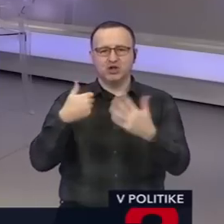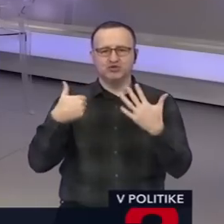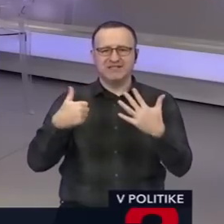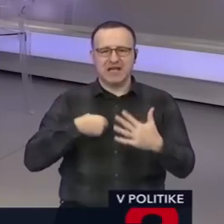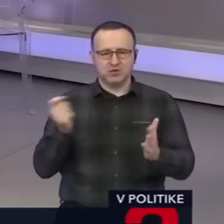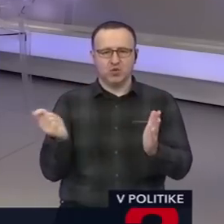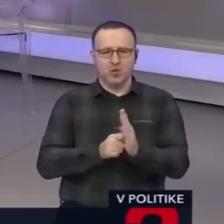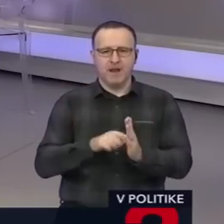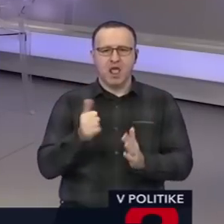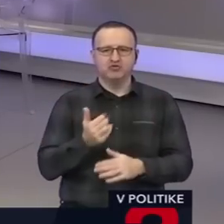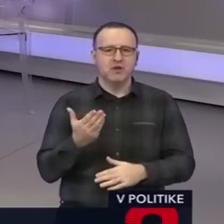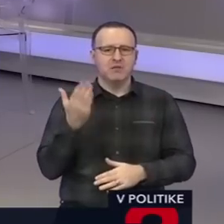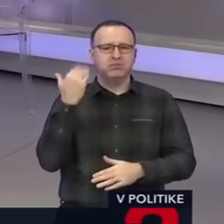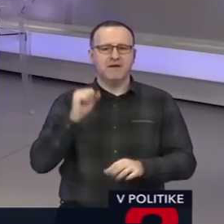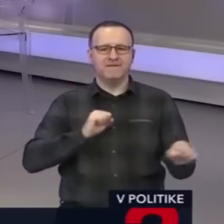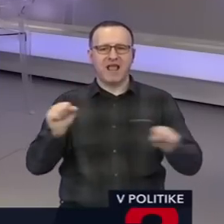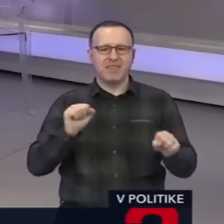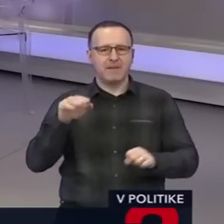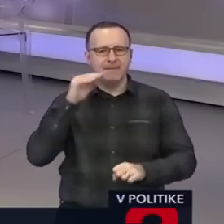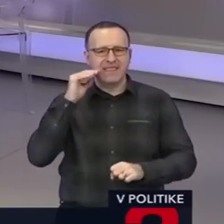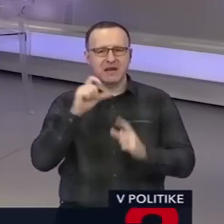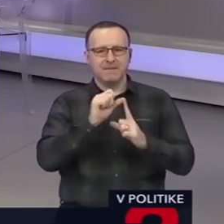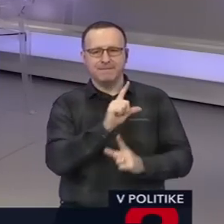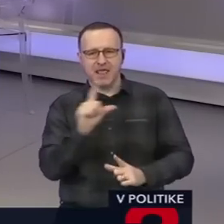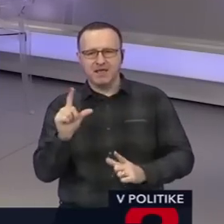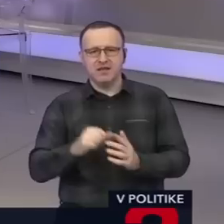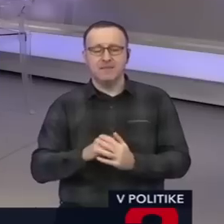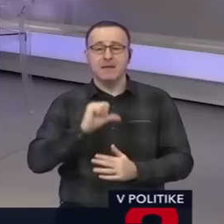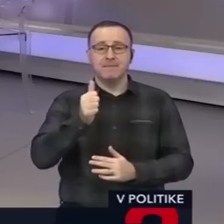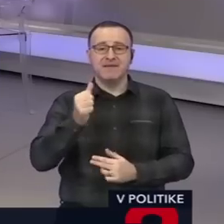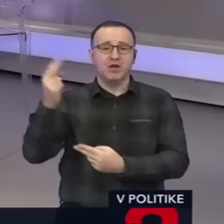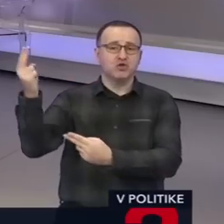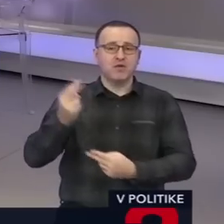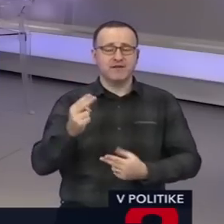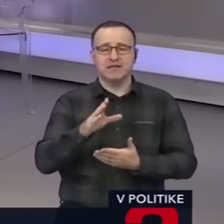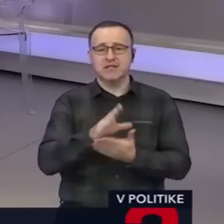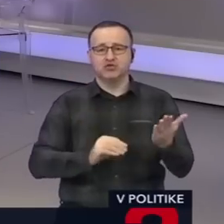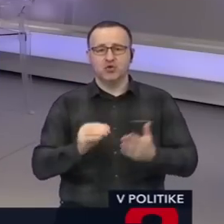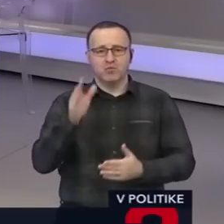ešte počas vlády Petra Pellegriniho. Prvá dodávka by mala byť